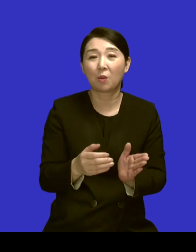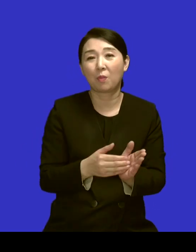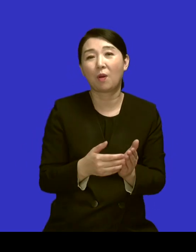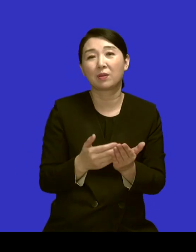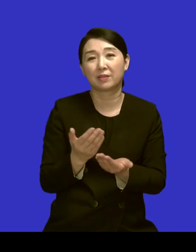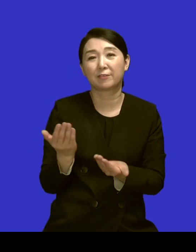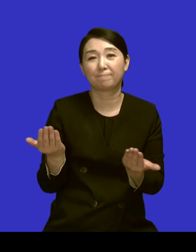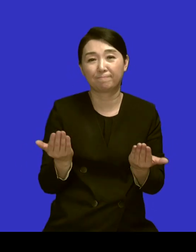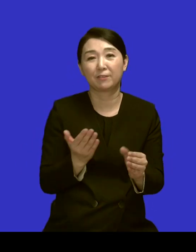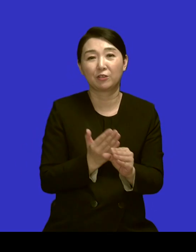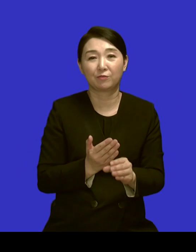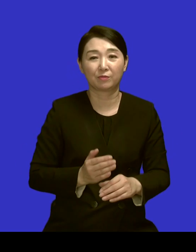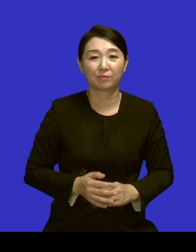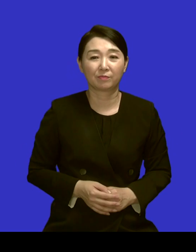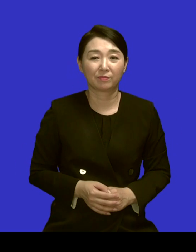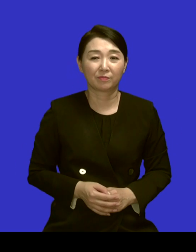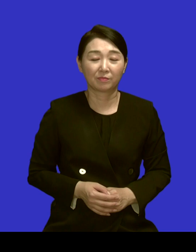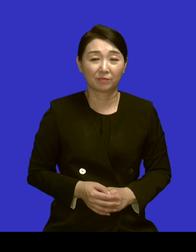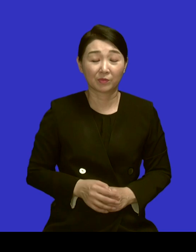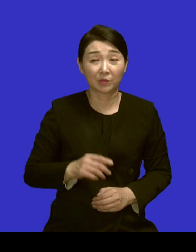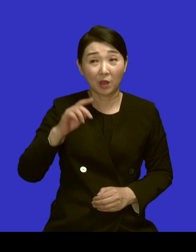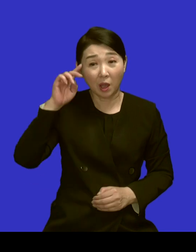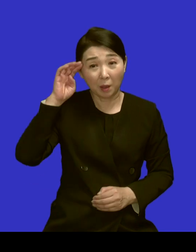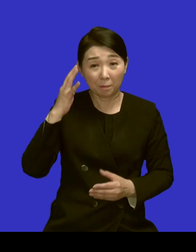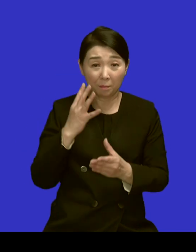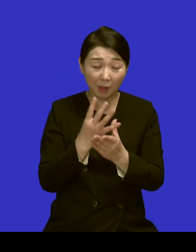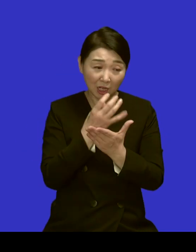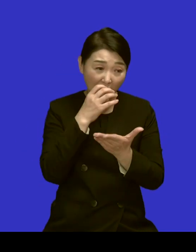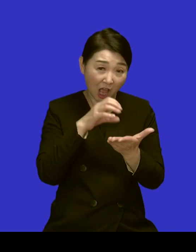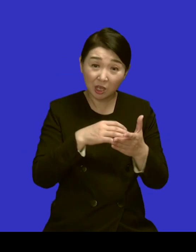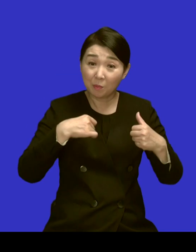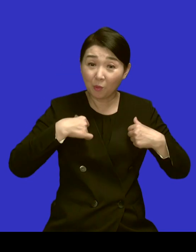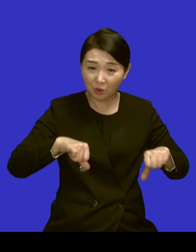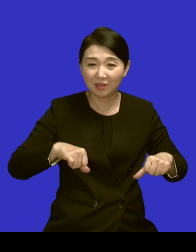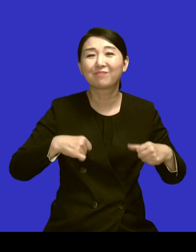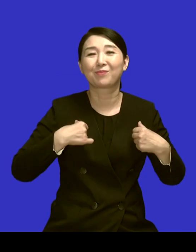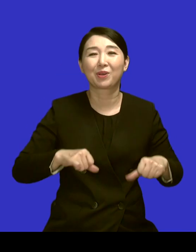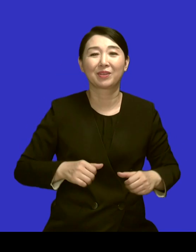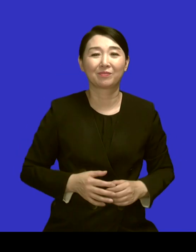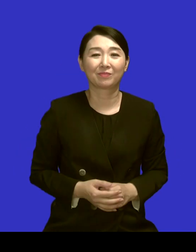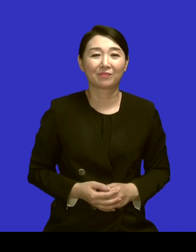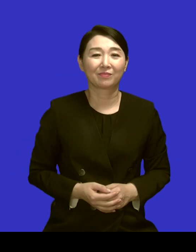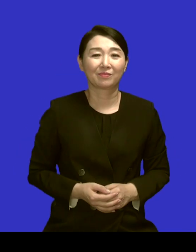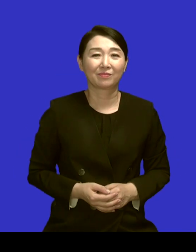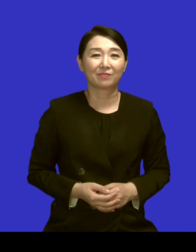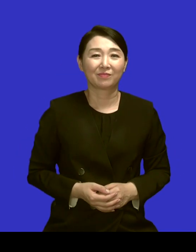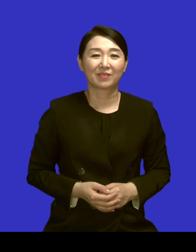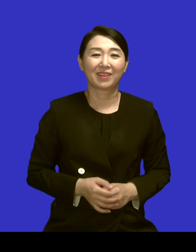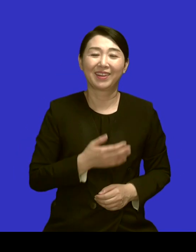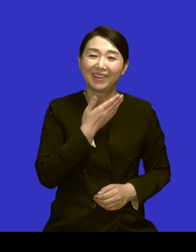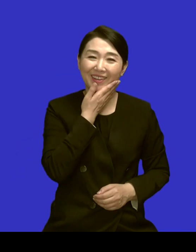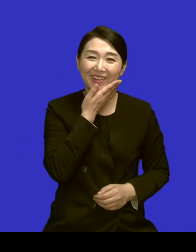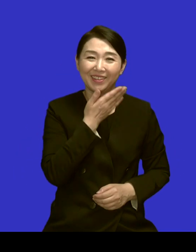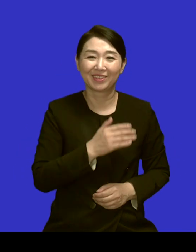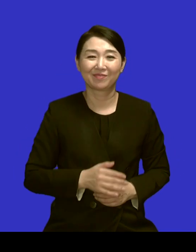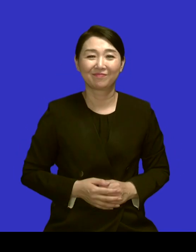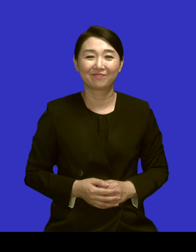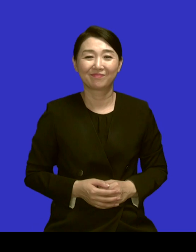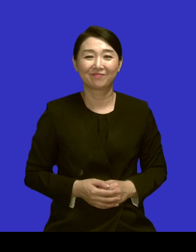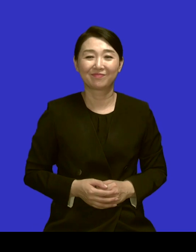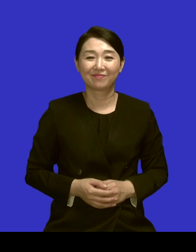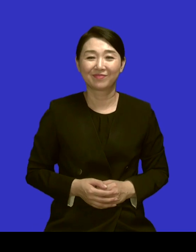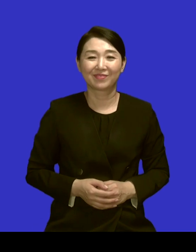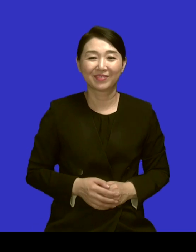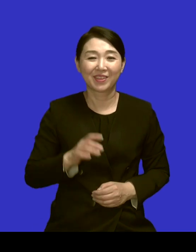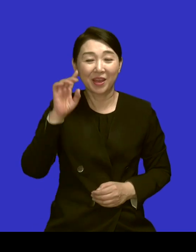사역을 해오고 있어요. 결국은 박사 학위는 거기서 포기하신 거예요? 네, 다 포기했습니다. 그게 제일 아깝네요. 네, 그것 때문에